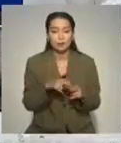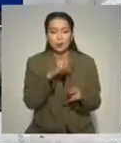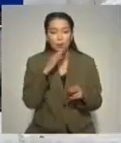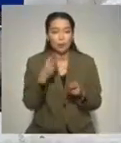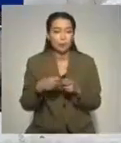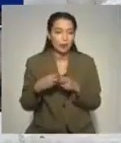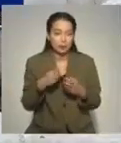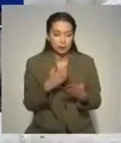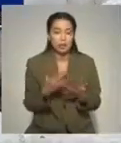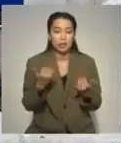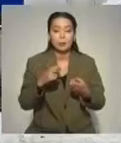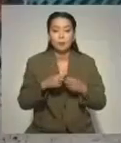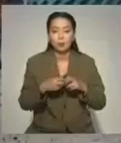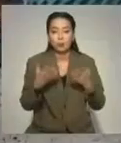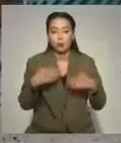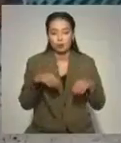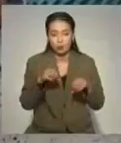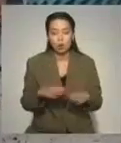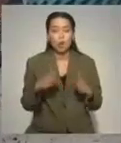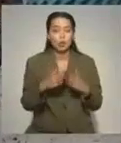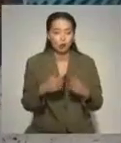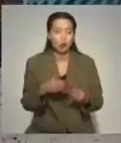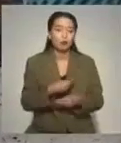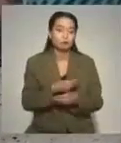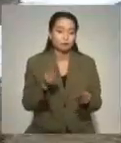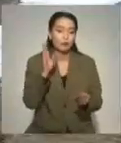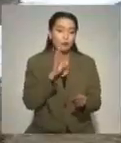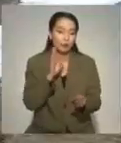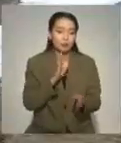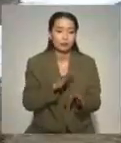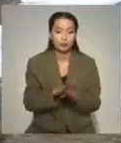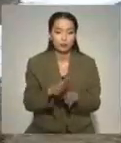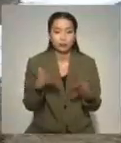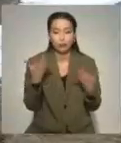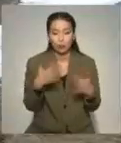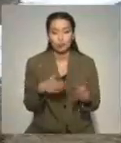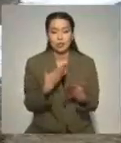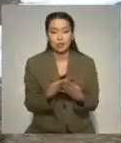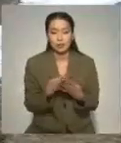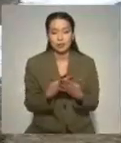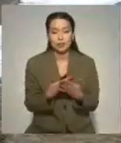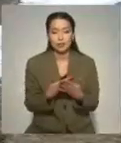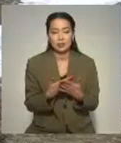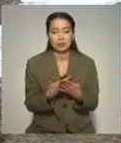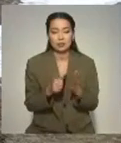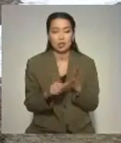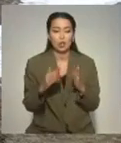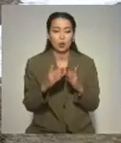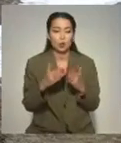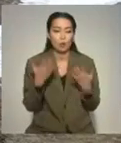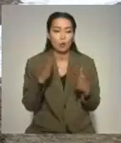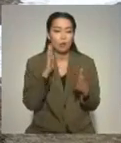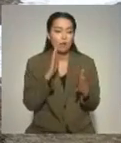порывами. Но сейчас проблема решена, и дома подключают по факту готовности. Уже около 60 домов у нас подключен.